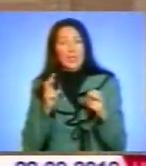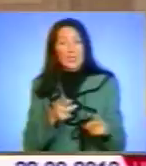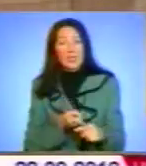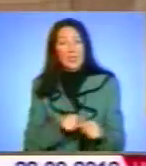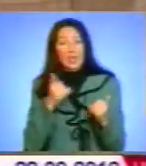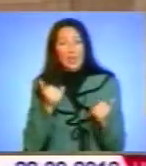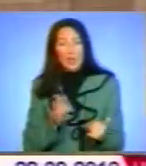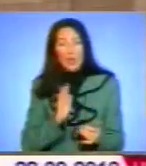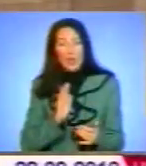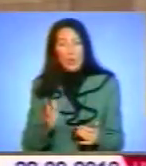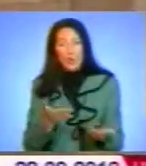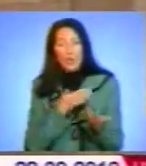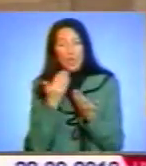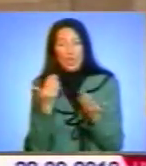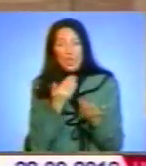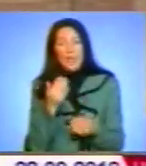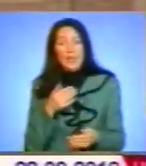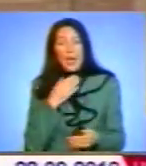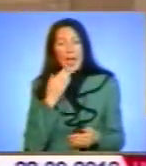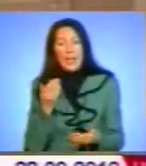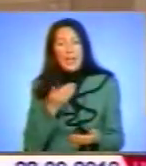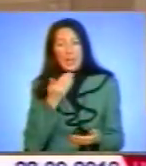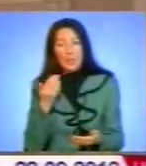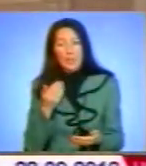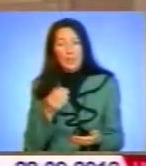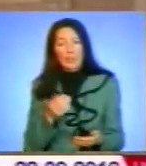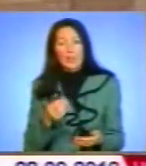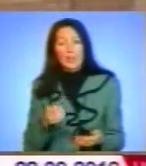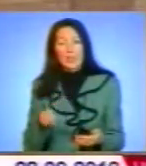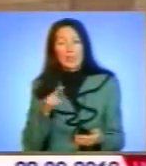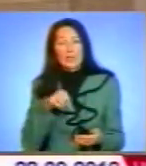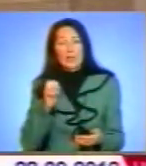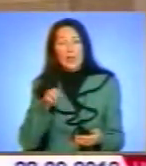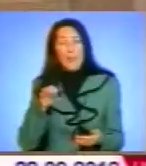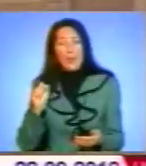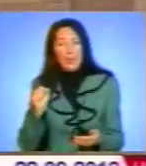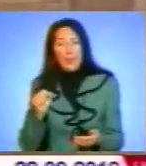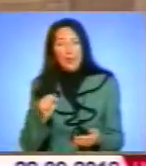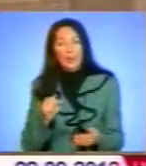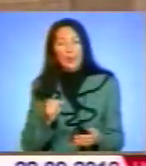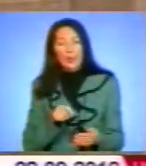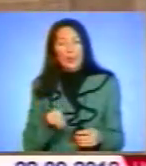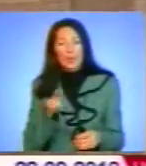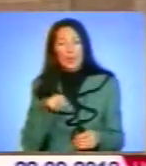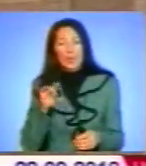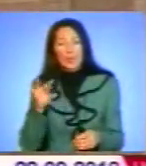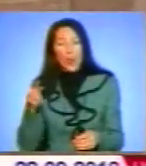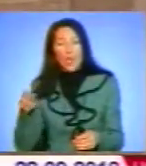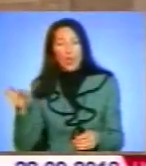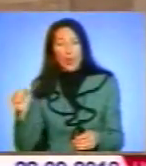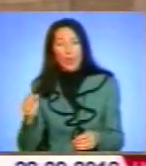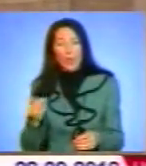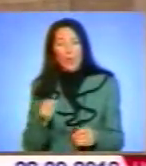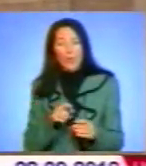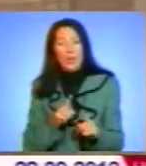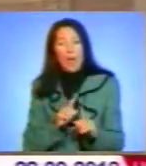сьогодні будуть читати лекцію з департаменту нотаріату та з Держфінмоніторингу. Актуальність цього семінару полягає в тому,